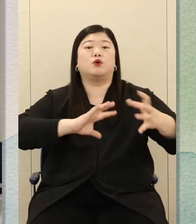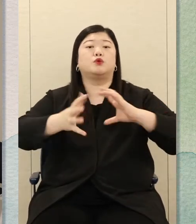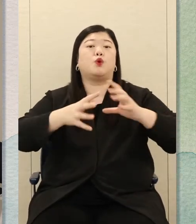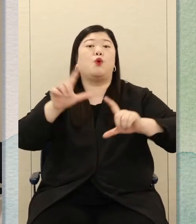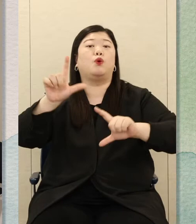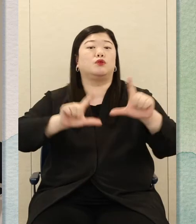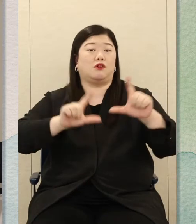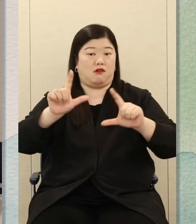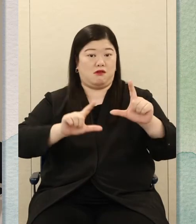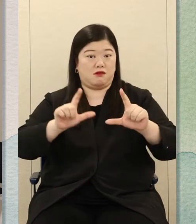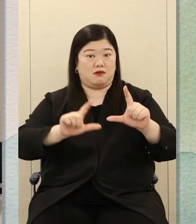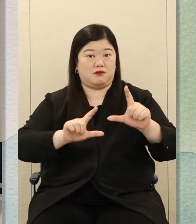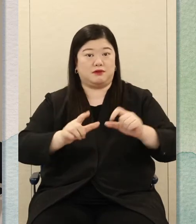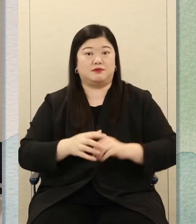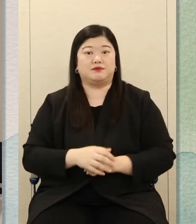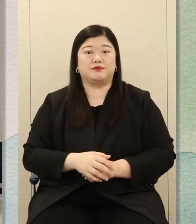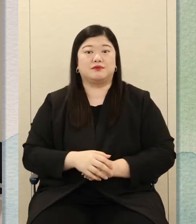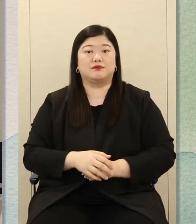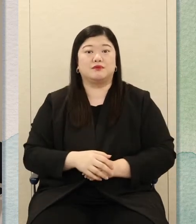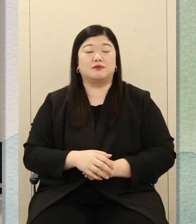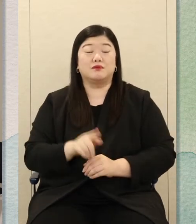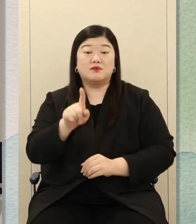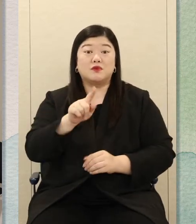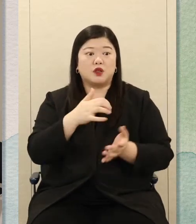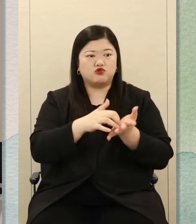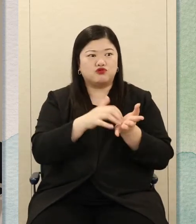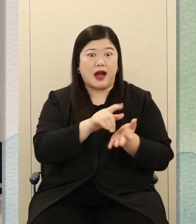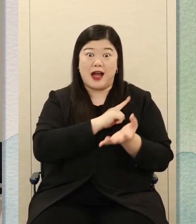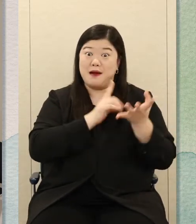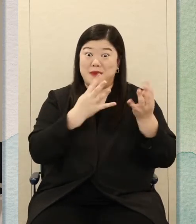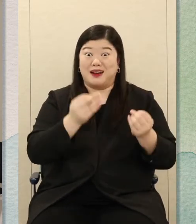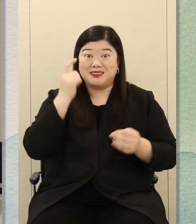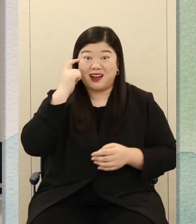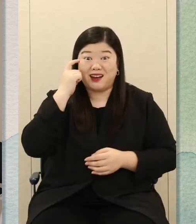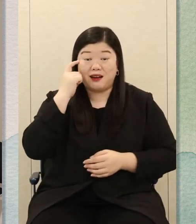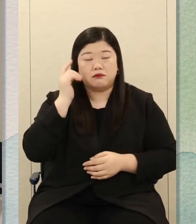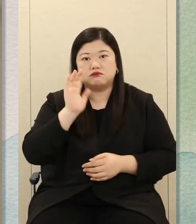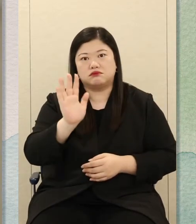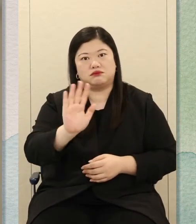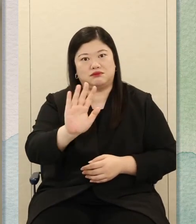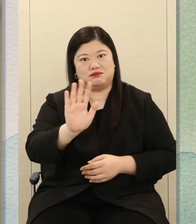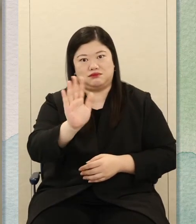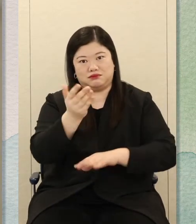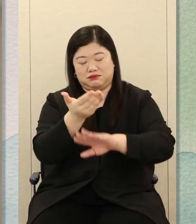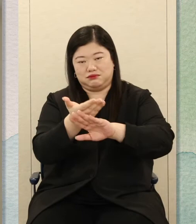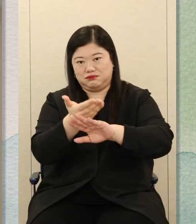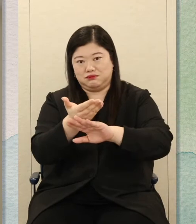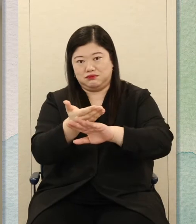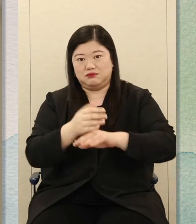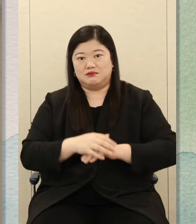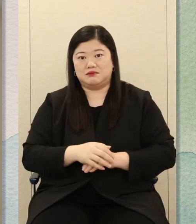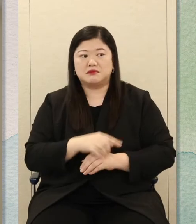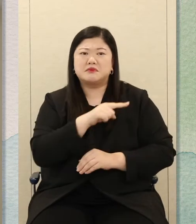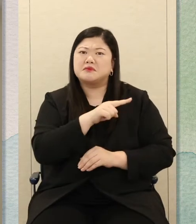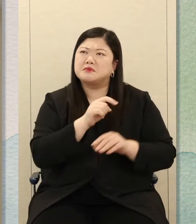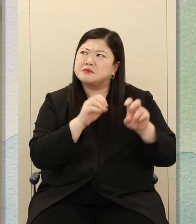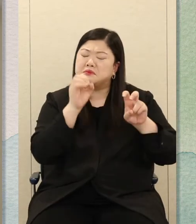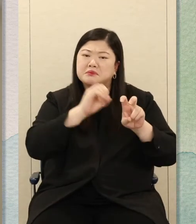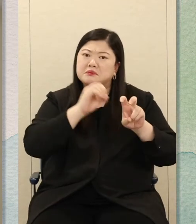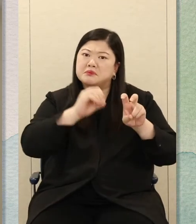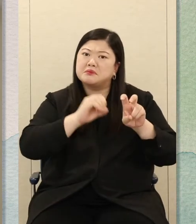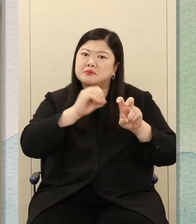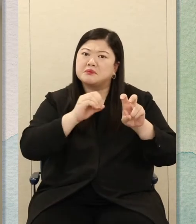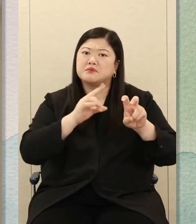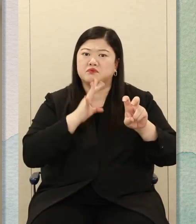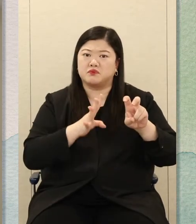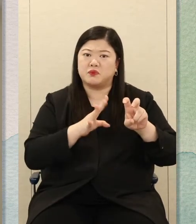독서 공동체라고 합니다. 이게 제일 많을 것 같으시잖아요. 그렇지 않아요. 저게 20% 정도.